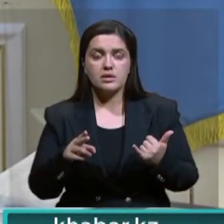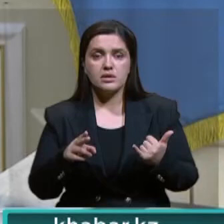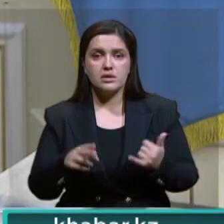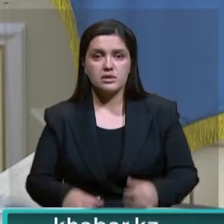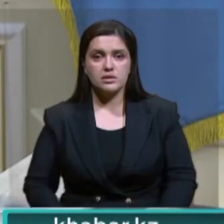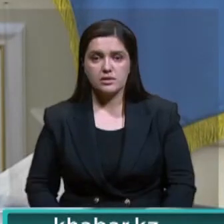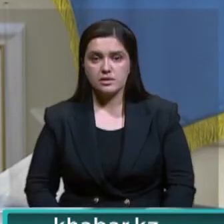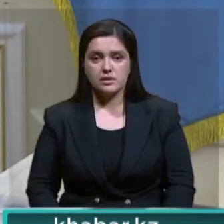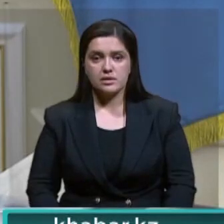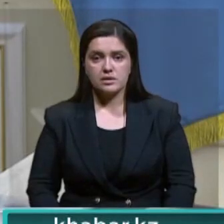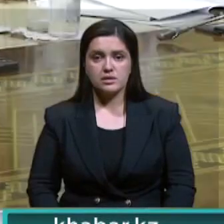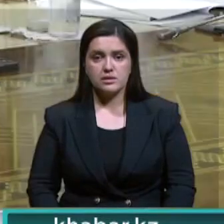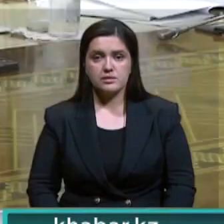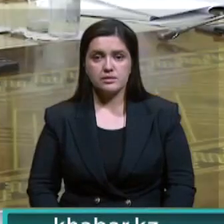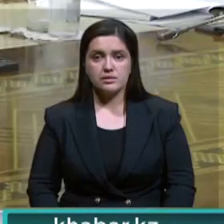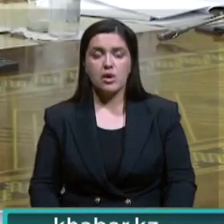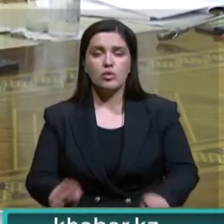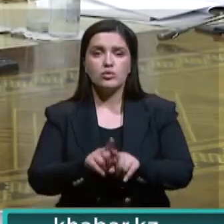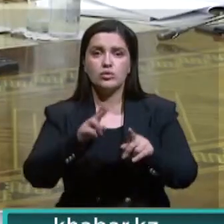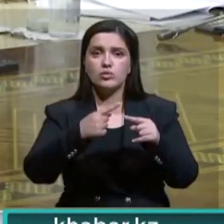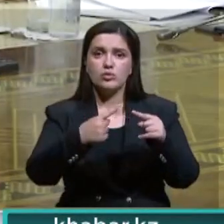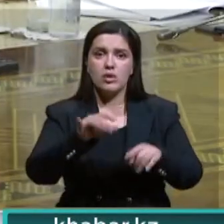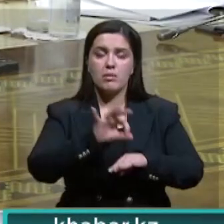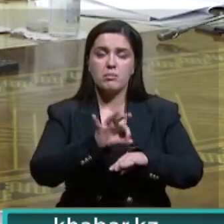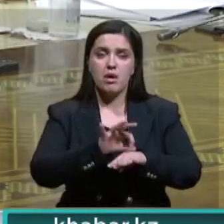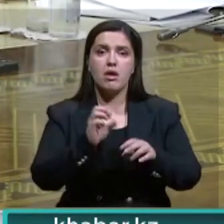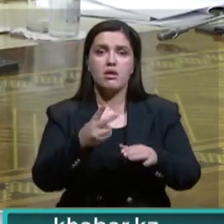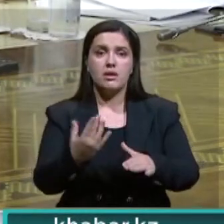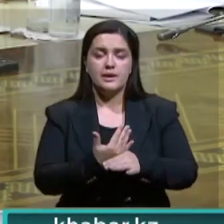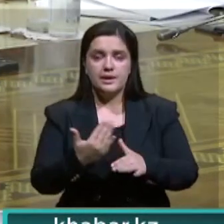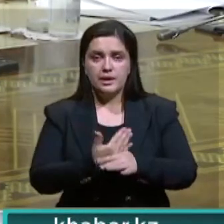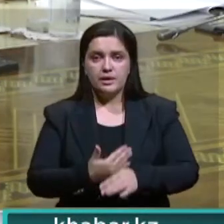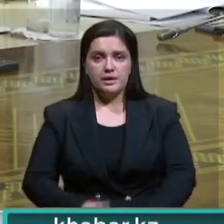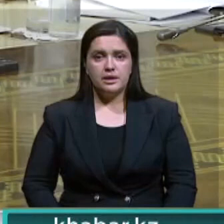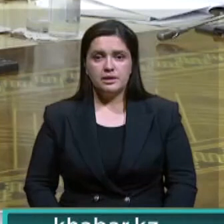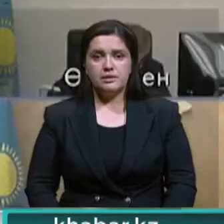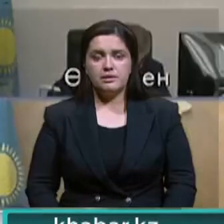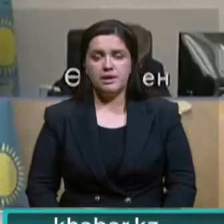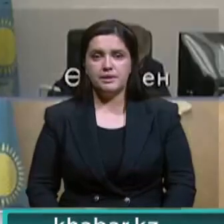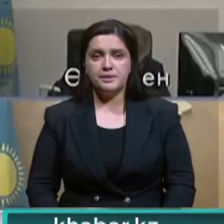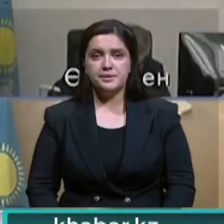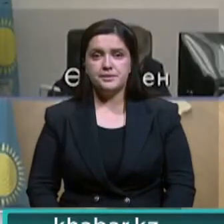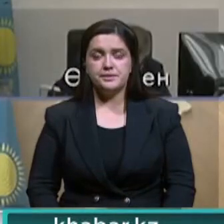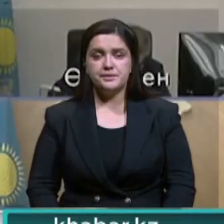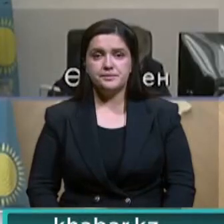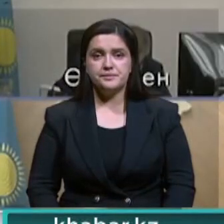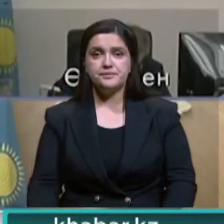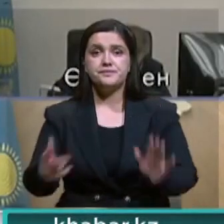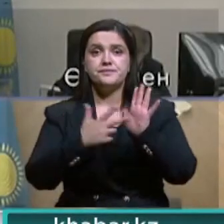помощи пациентам с другими заболеваниями? Уважаемый Касым Жомарт, мы дополнительно 830 коек